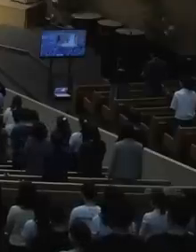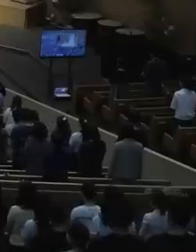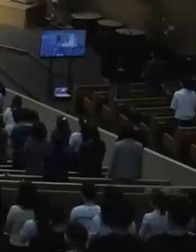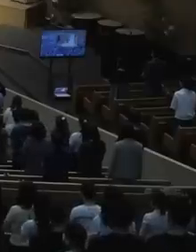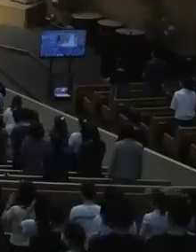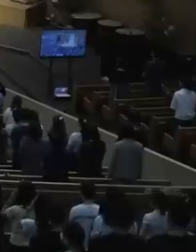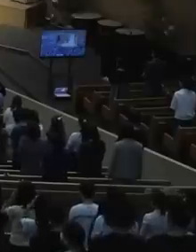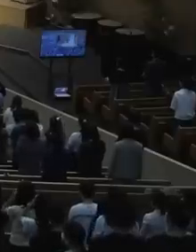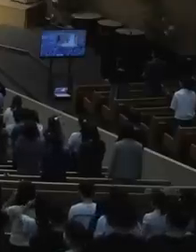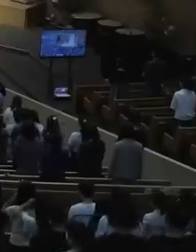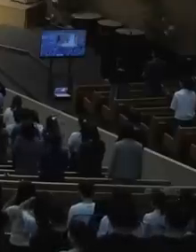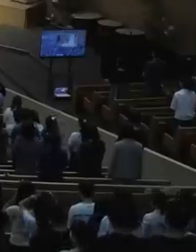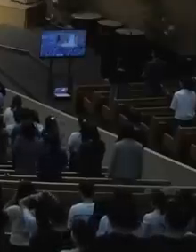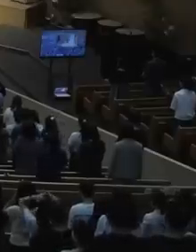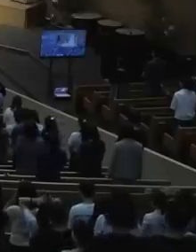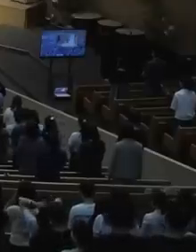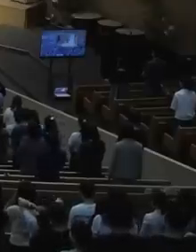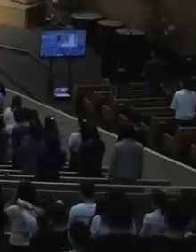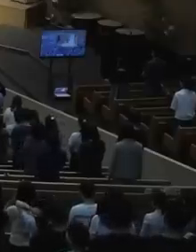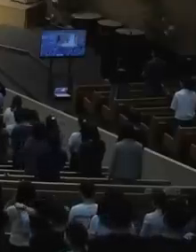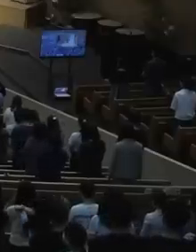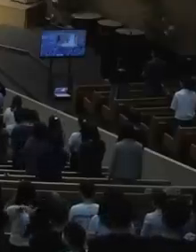woo woo